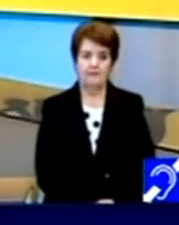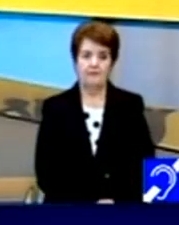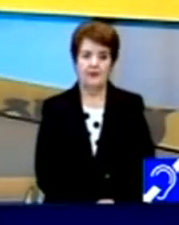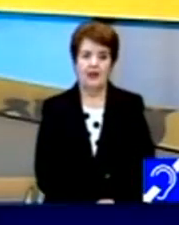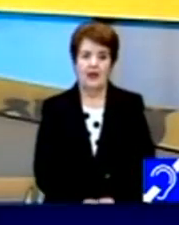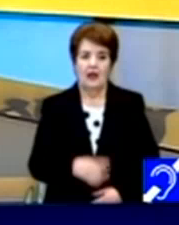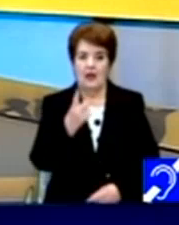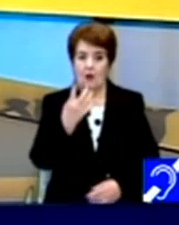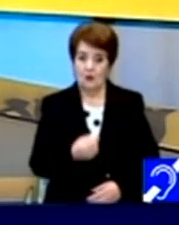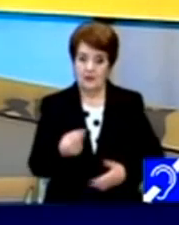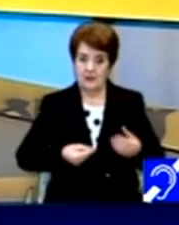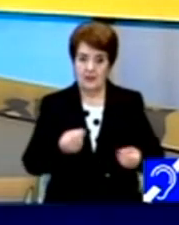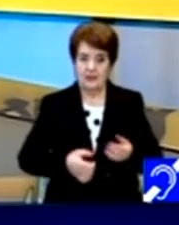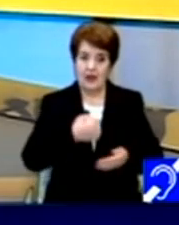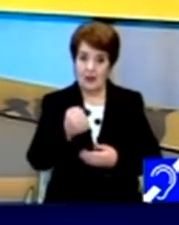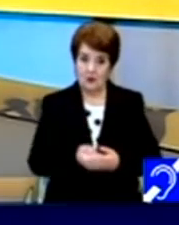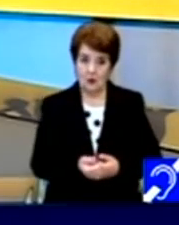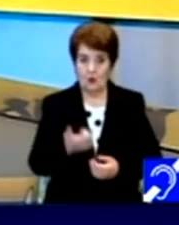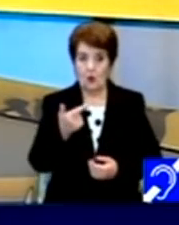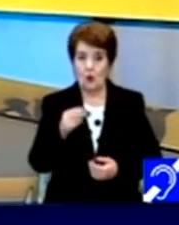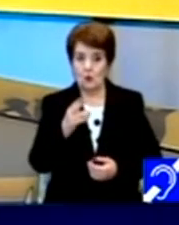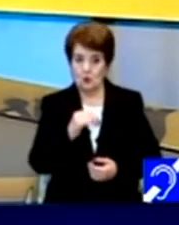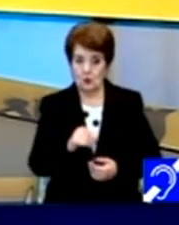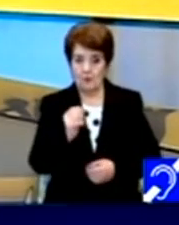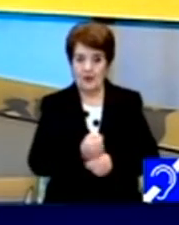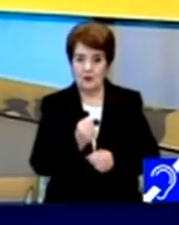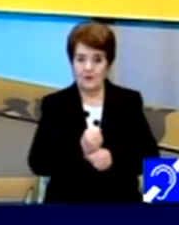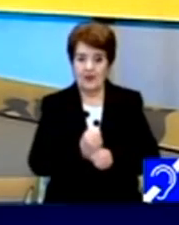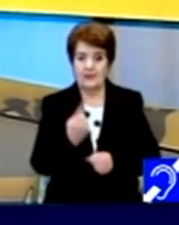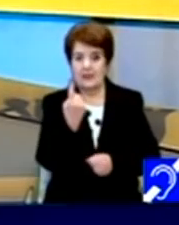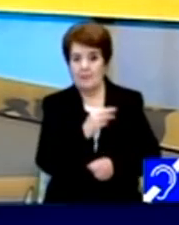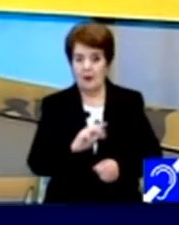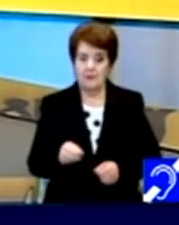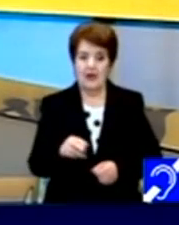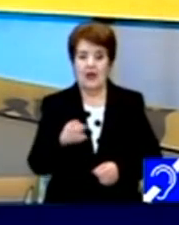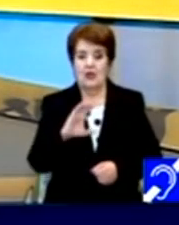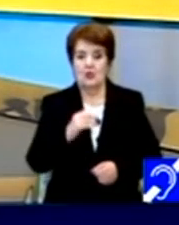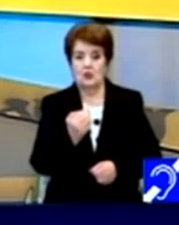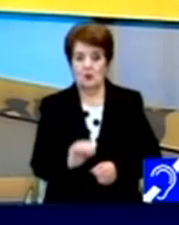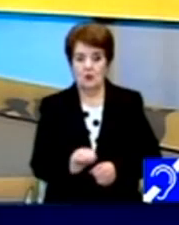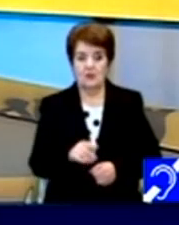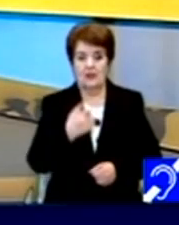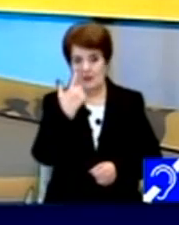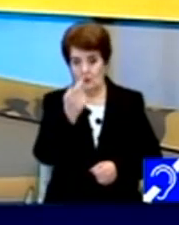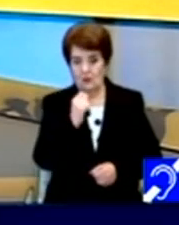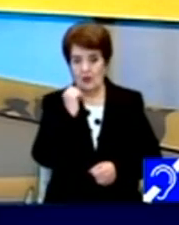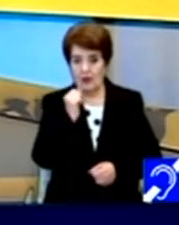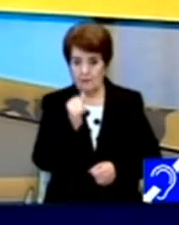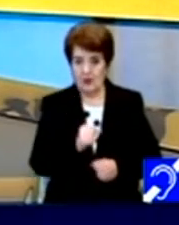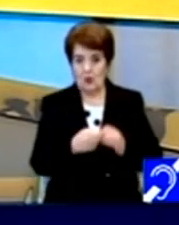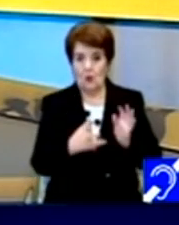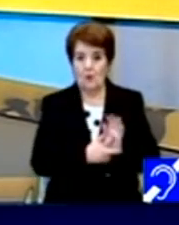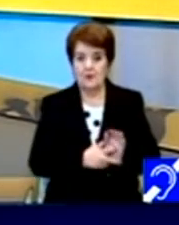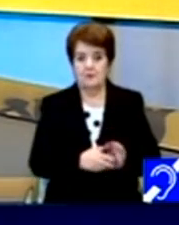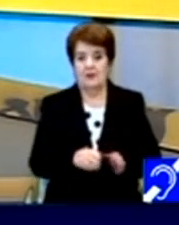La o zi după desemnarea candidaturii lui Igor Grosu pentru funcția de premier, socialiștii ripostează. Ei anunță că mâine, 18